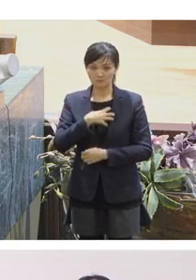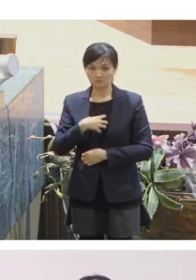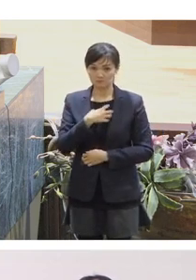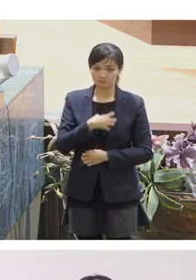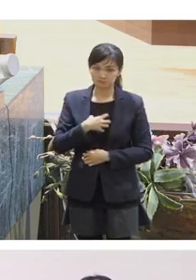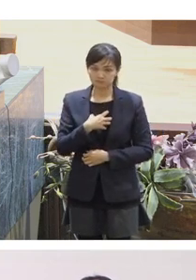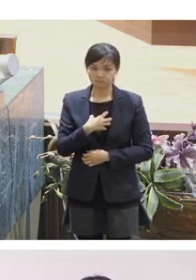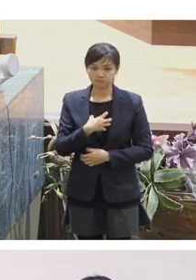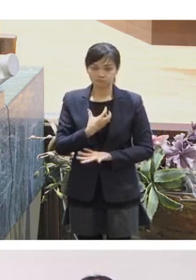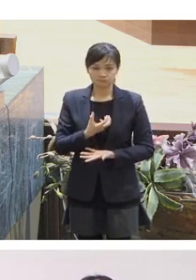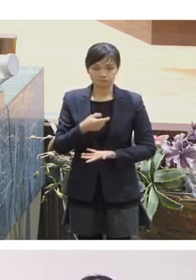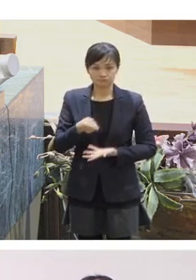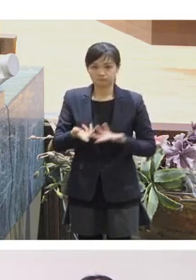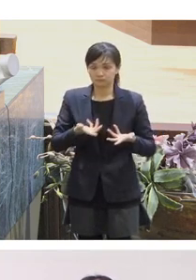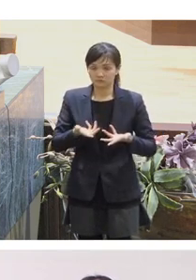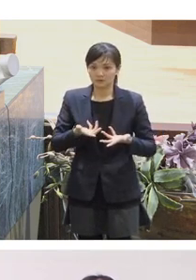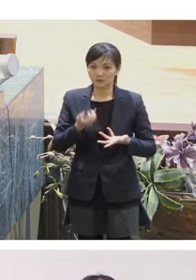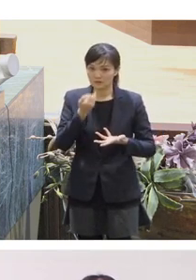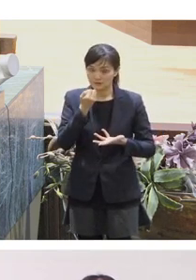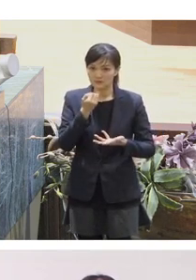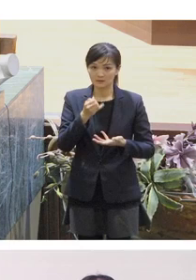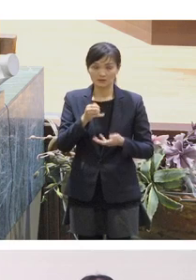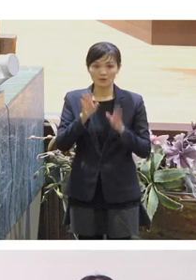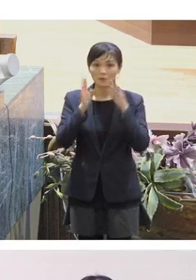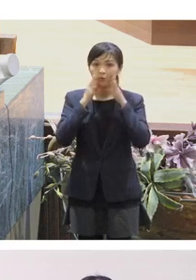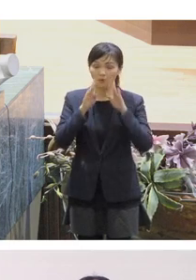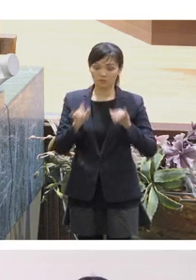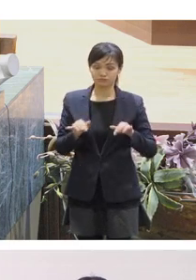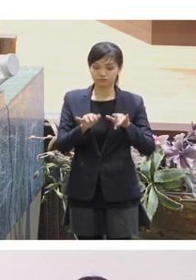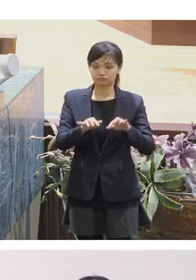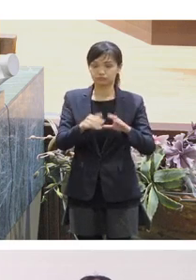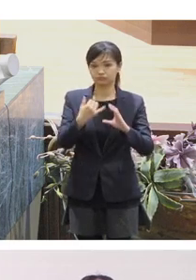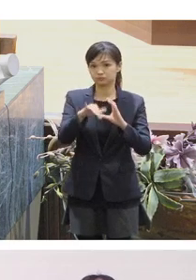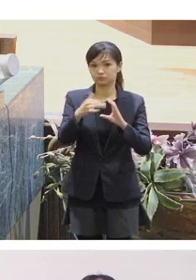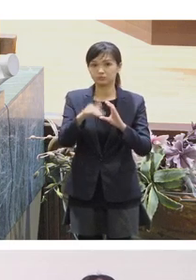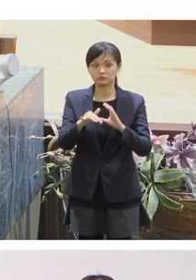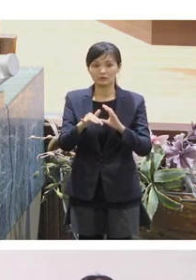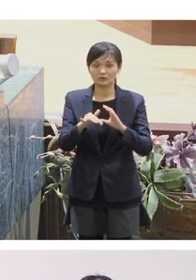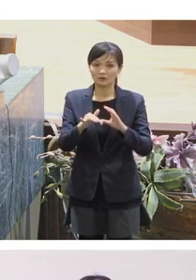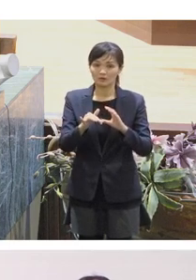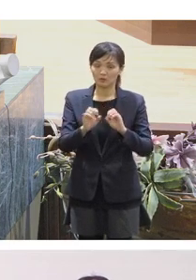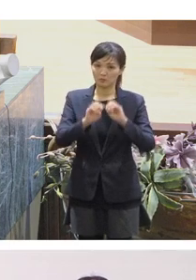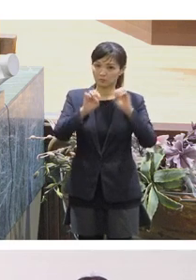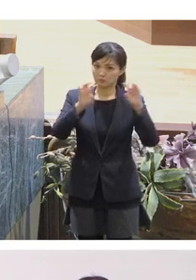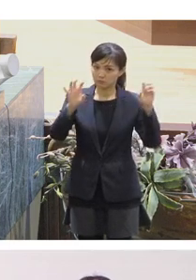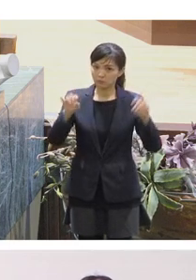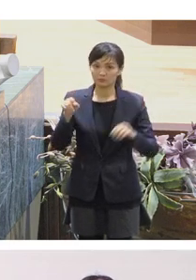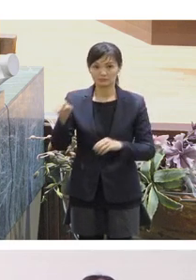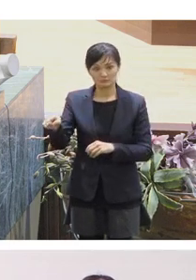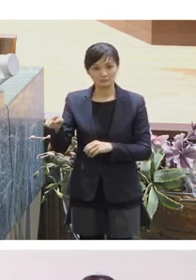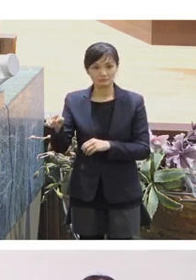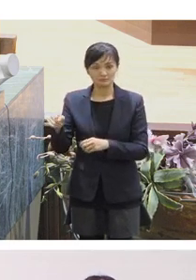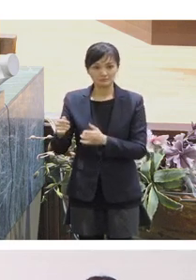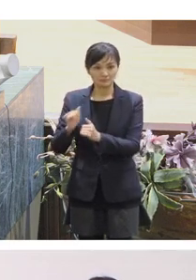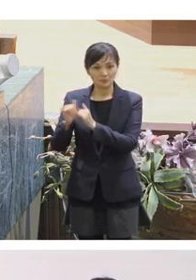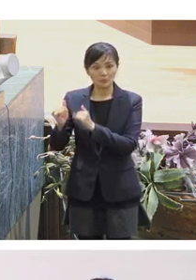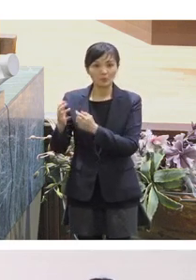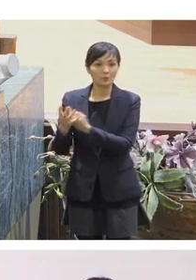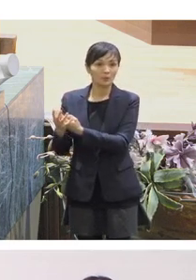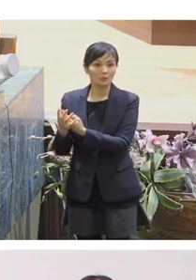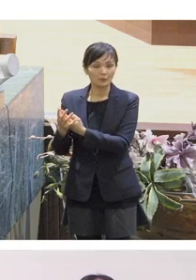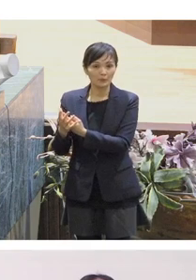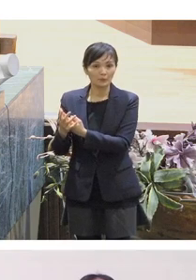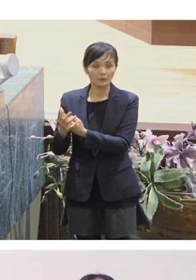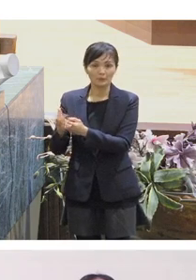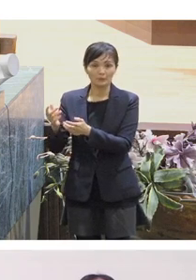易发扬，然后让亲社会的情绪难以发扬的一个比较反社会的讨论的空